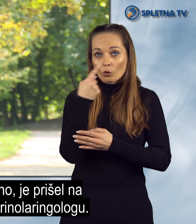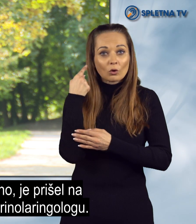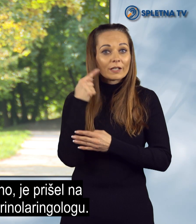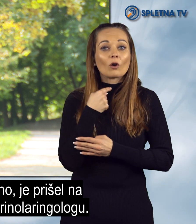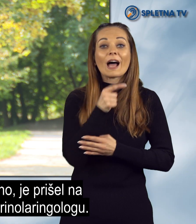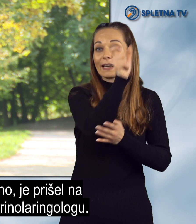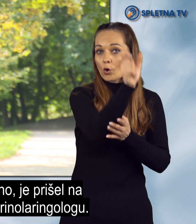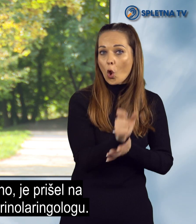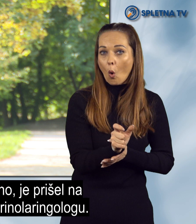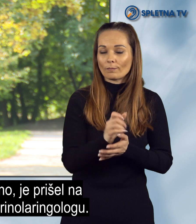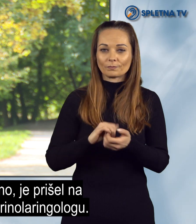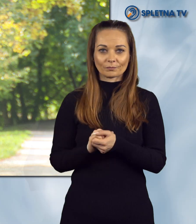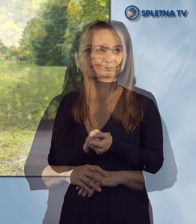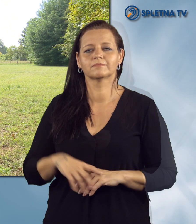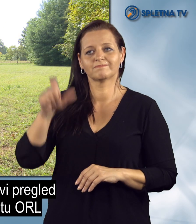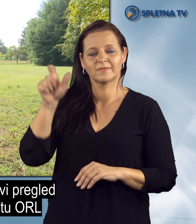otorinolaringologu.